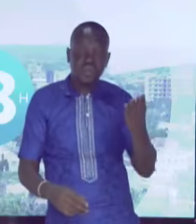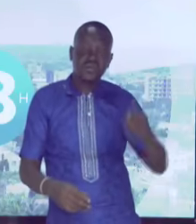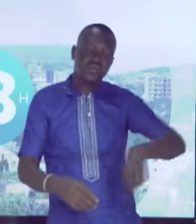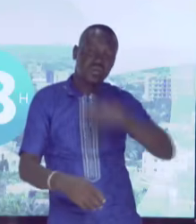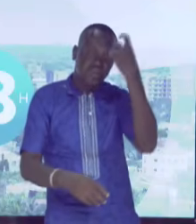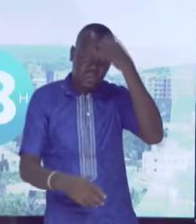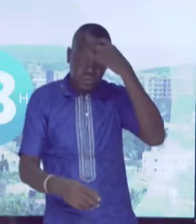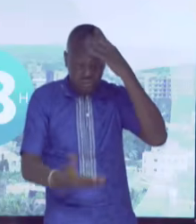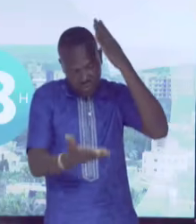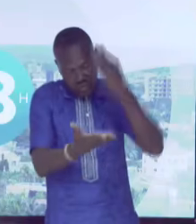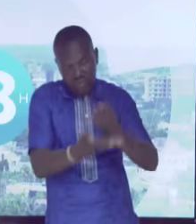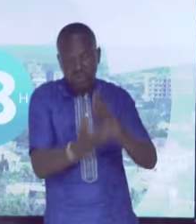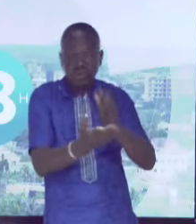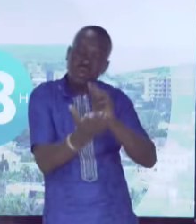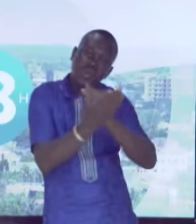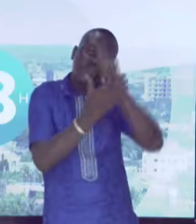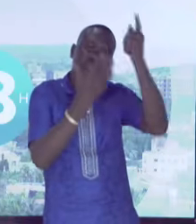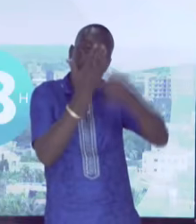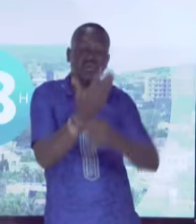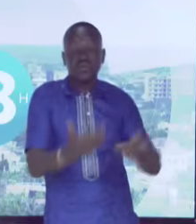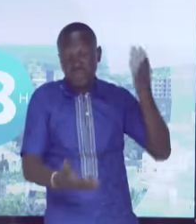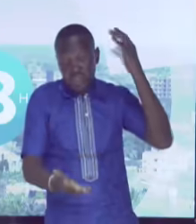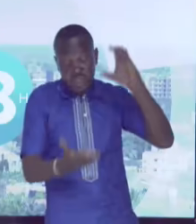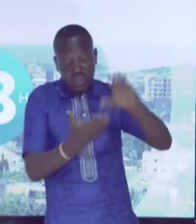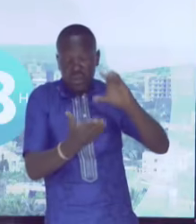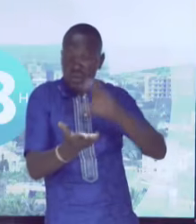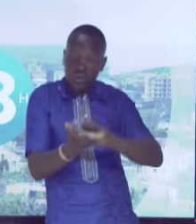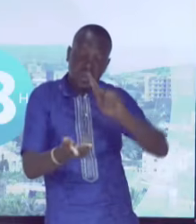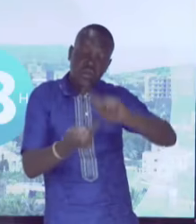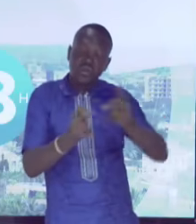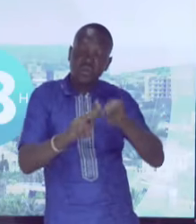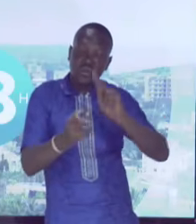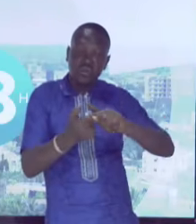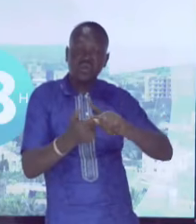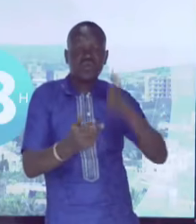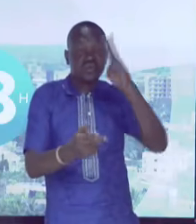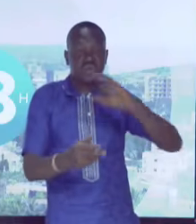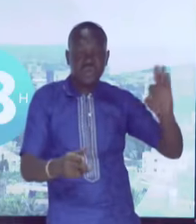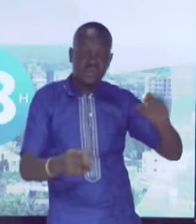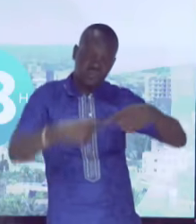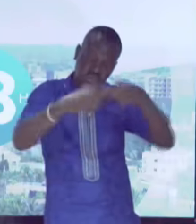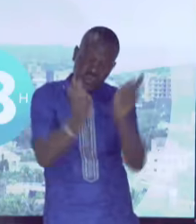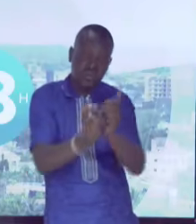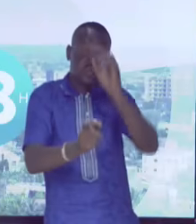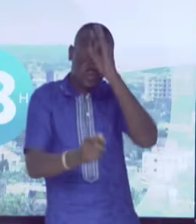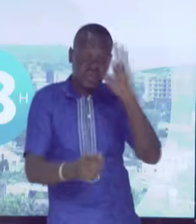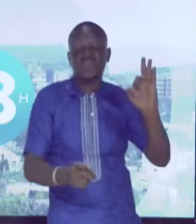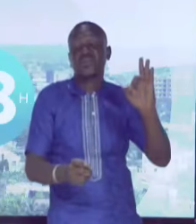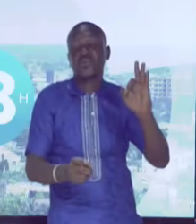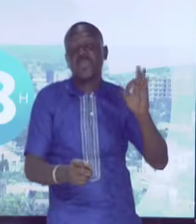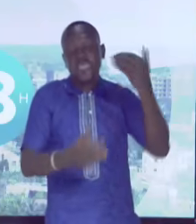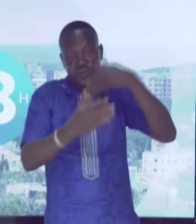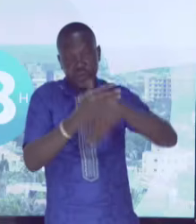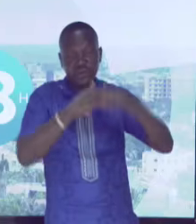a suspendu en août dernier la convention de partenariat qui liait le Burkina au groupe français Meridiam dans le cadre de la